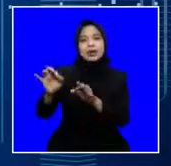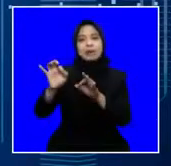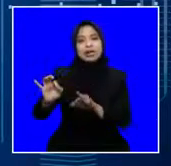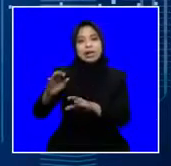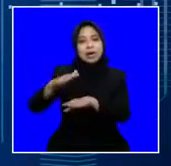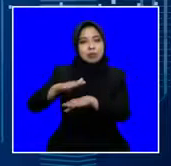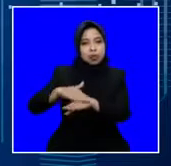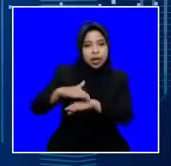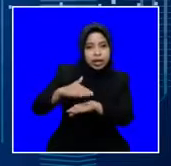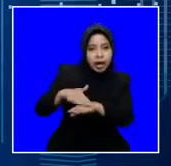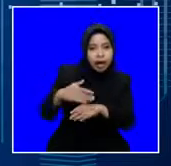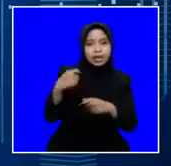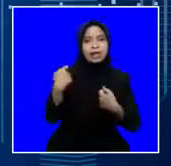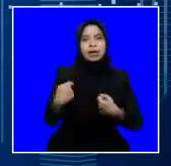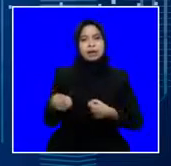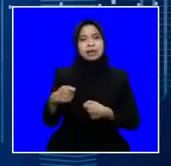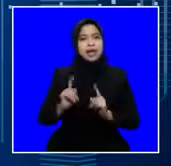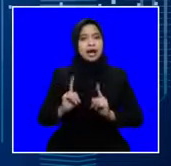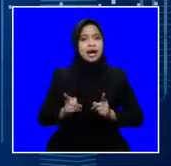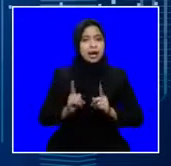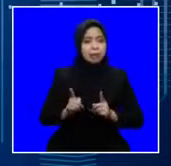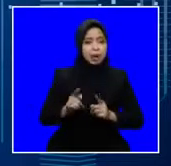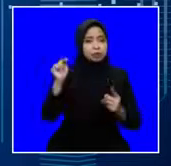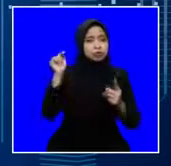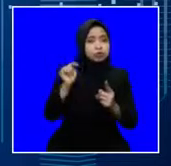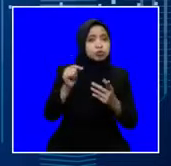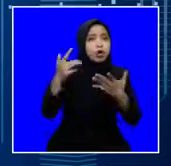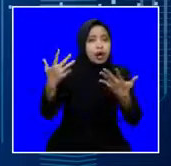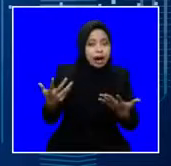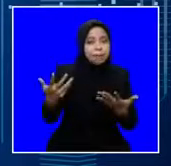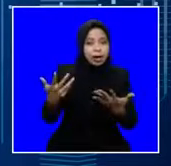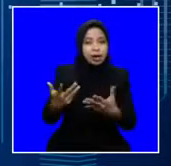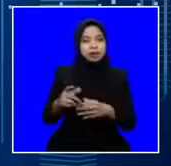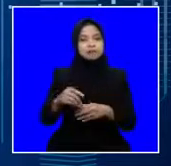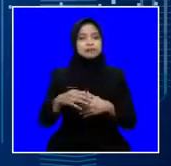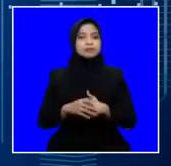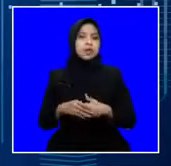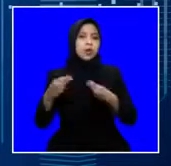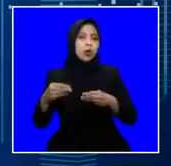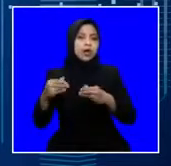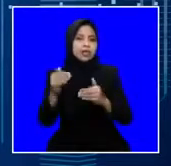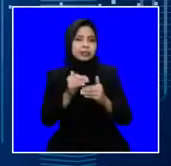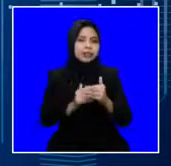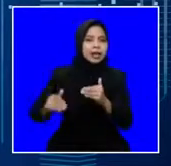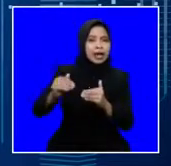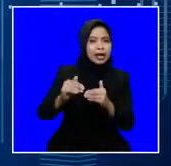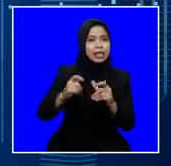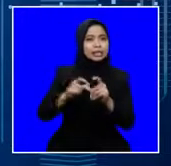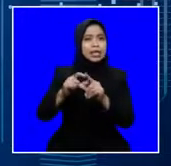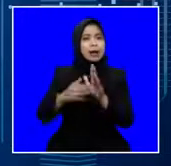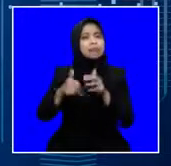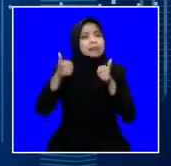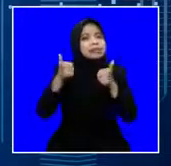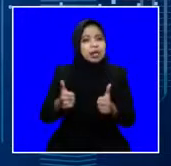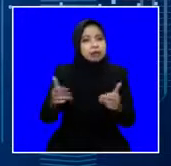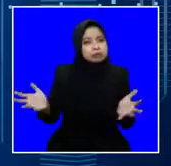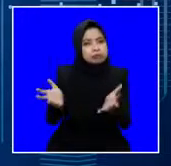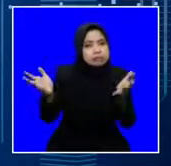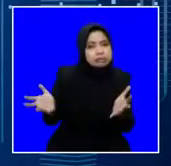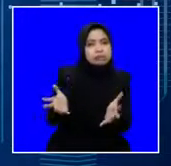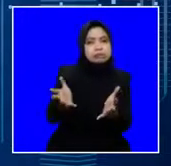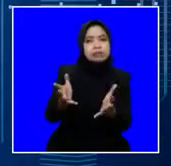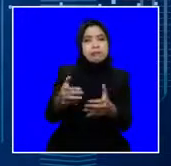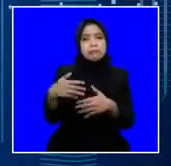Pendidikan, Kebudayaan, Kementerian Agama di dalam rangka untuk betul-betul meningkatkan kualitas sumber daya manusia. Efektivitas